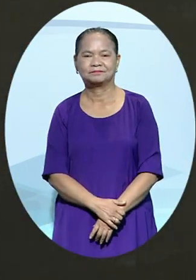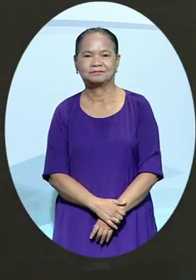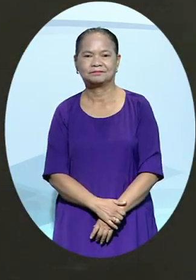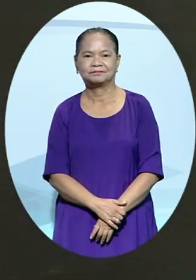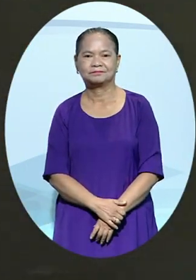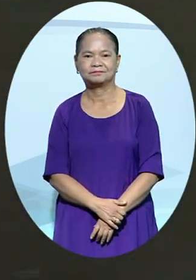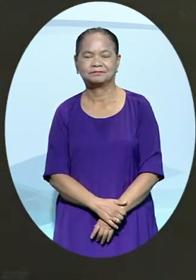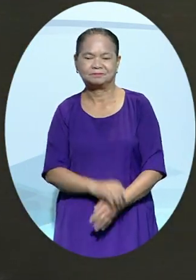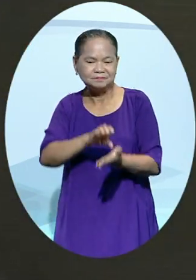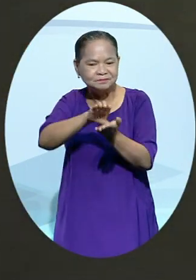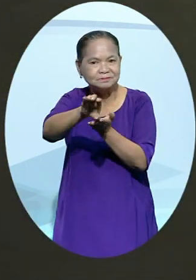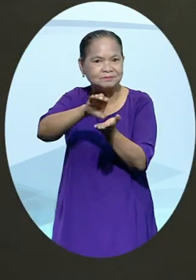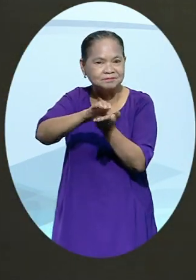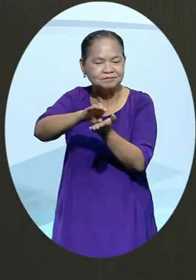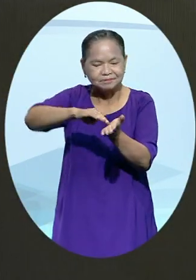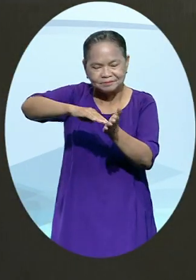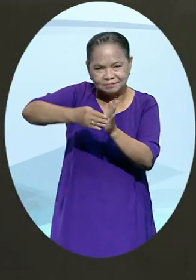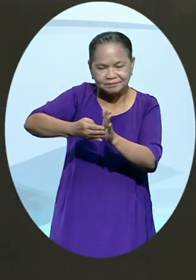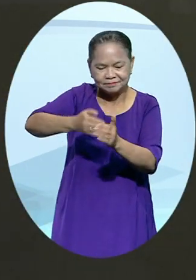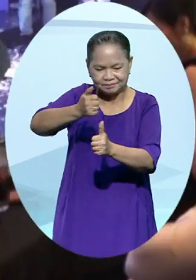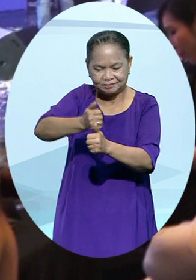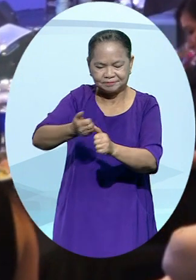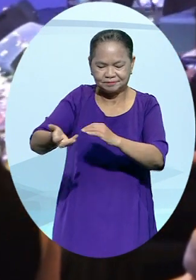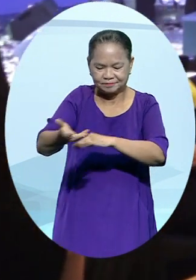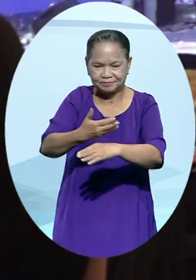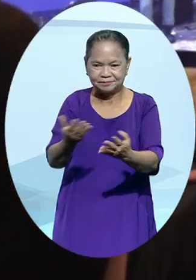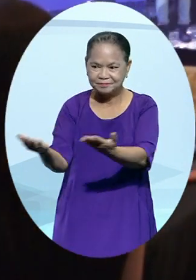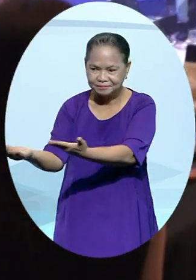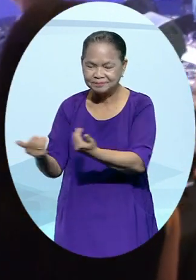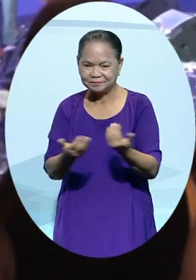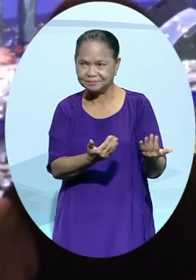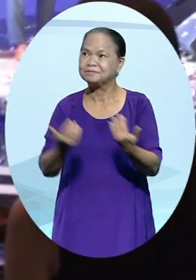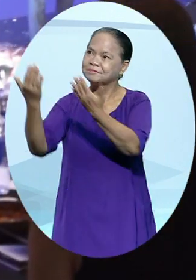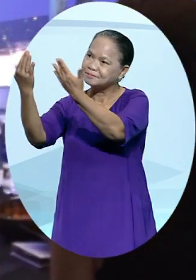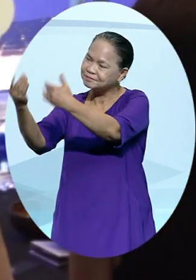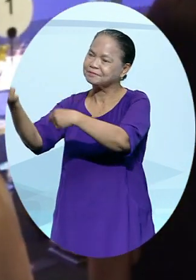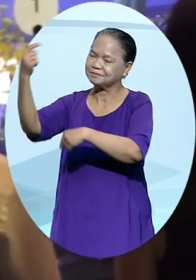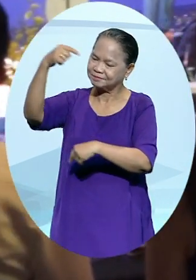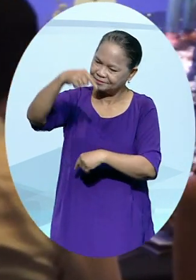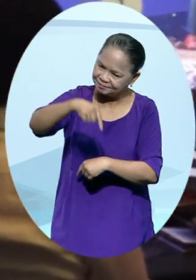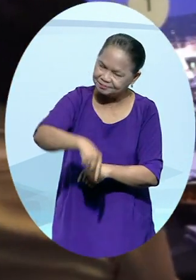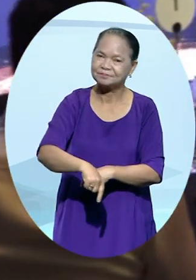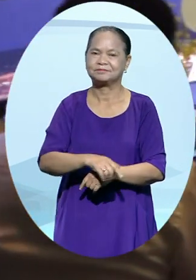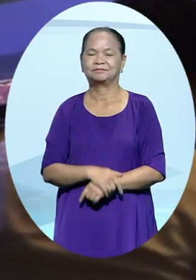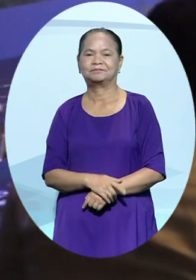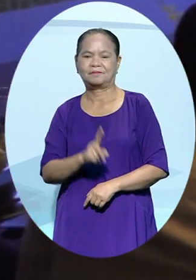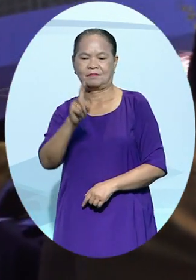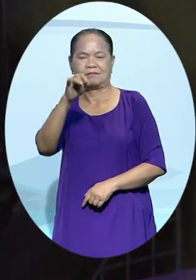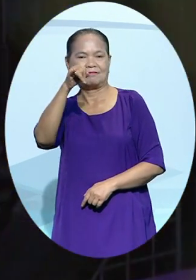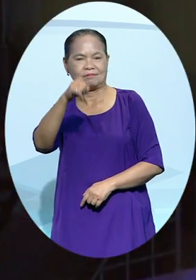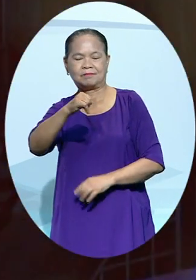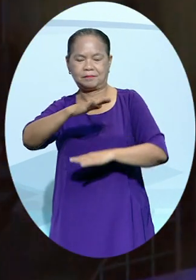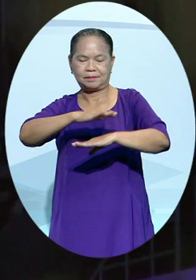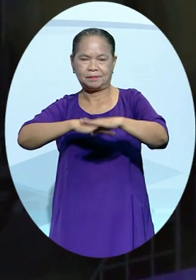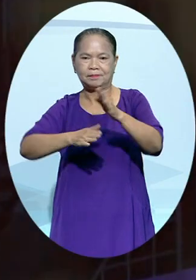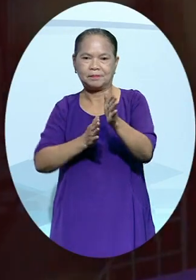Athen Capital cung cấp các giải pháp toàn diện cho chính phủ các nước nhằm thu hút nhà đầu tư nước ngoài thông qua chương trình đầu tư định cư. Đơn vị này cũng xây dựng và